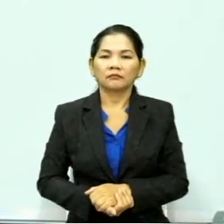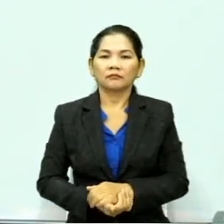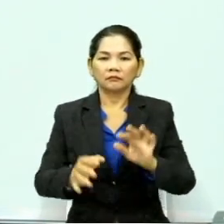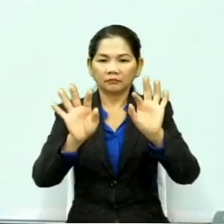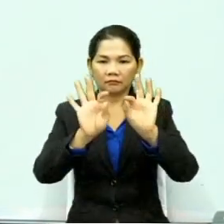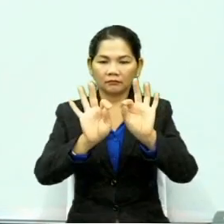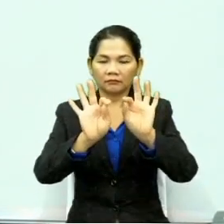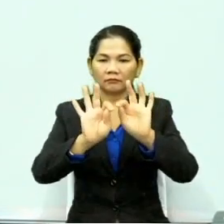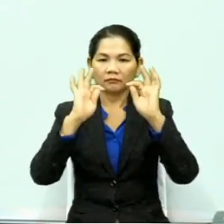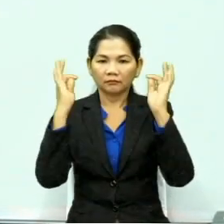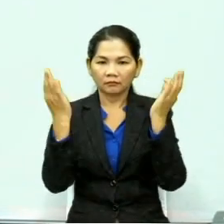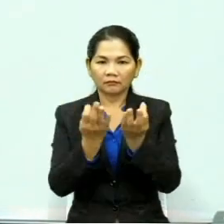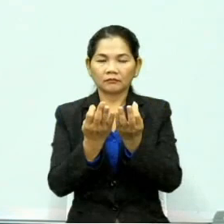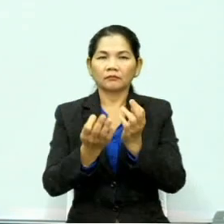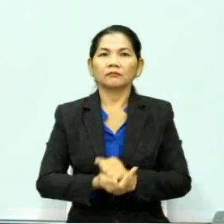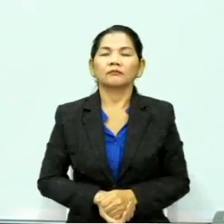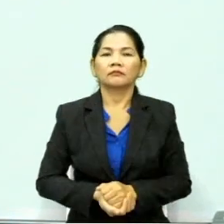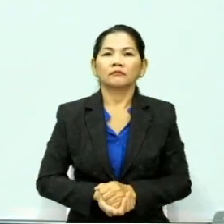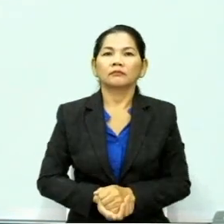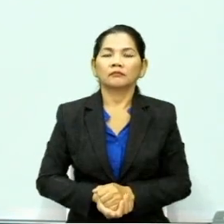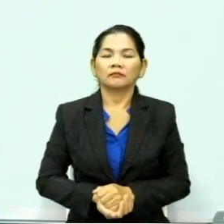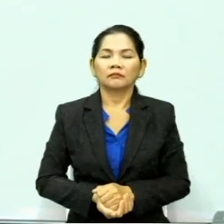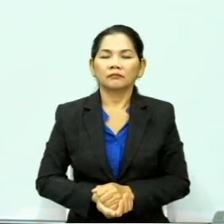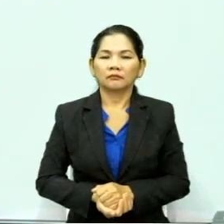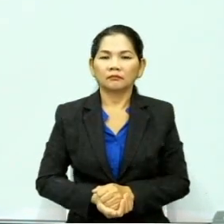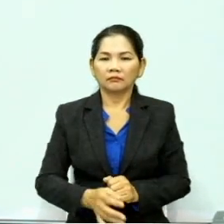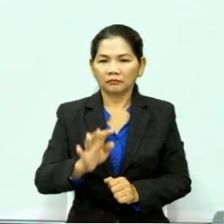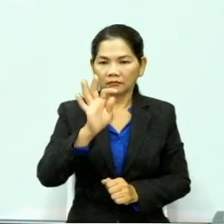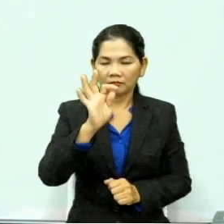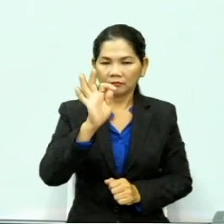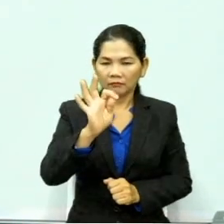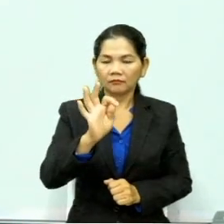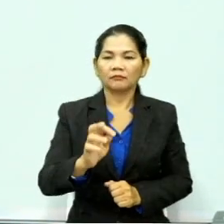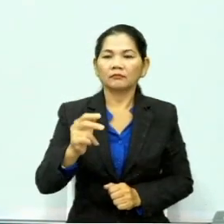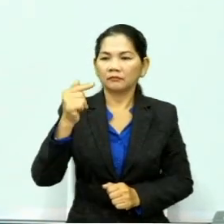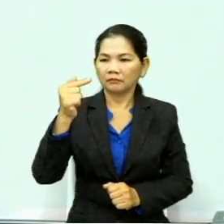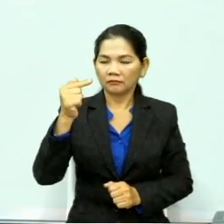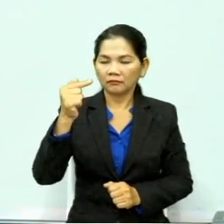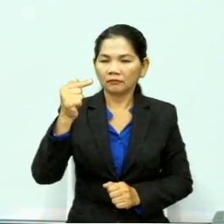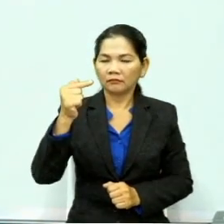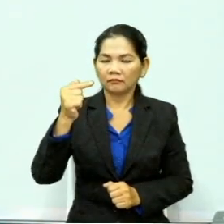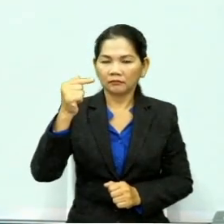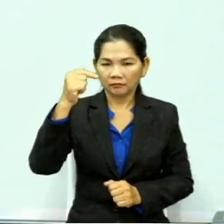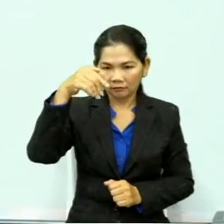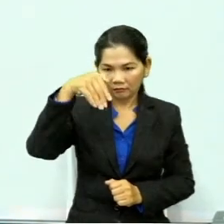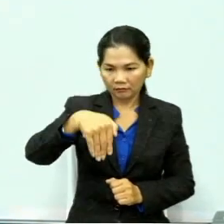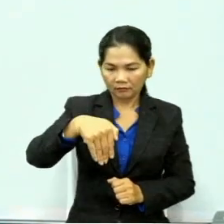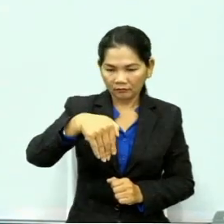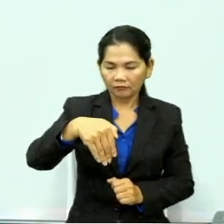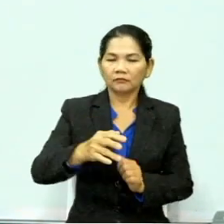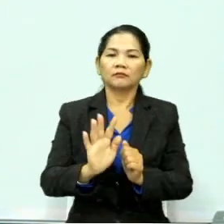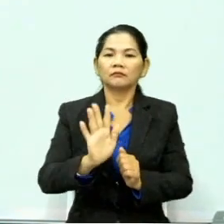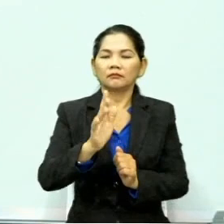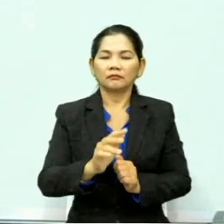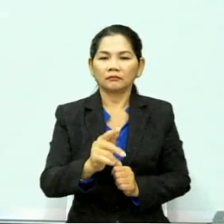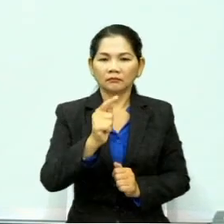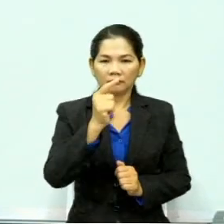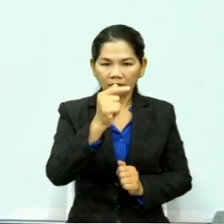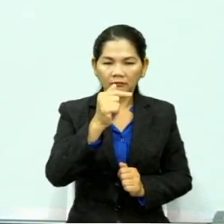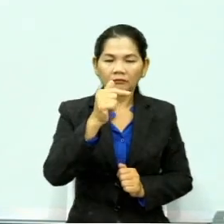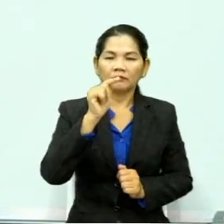tiệt nè con á chà chẳng dương ai từ xe bám vô chà nâng ngớ bàn tọ chà thân nạp